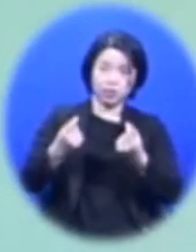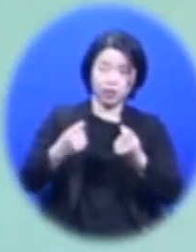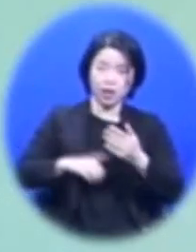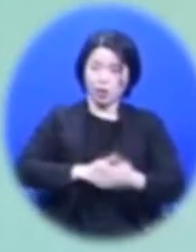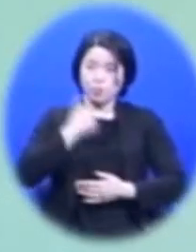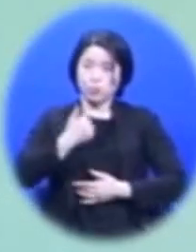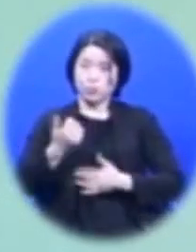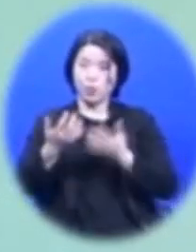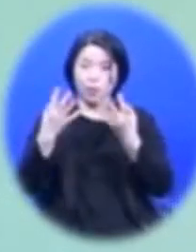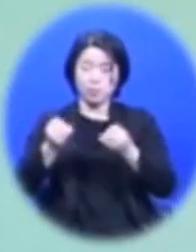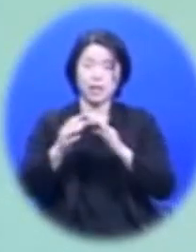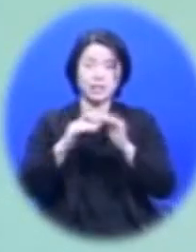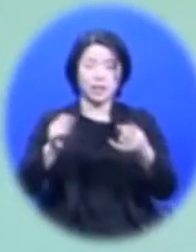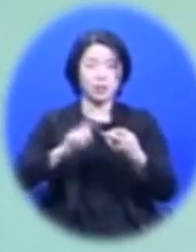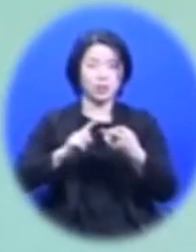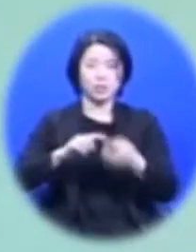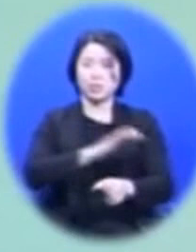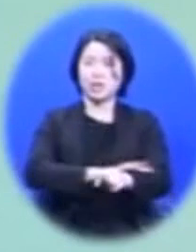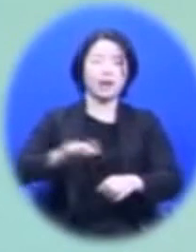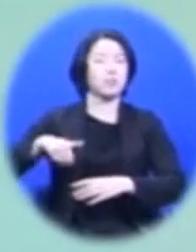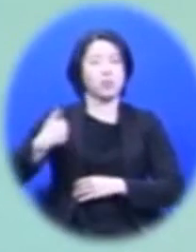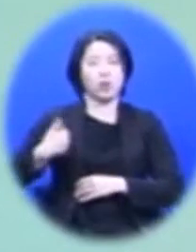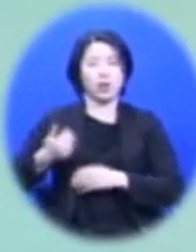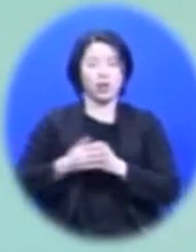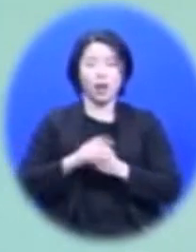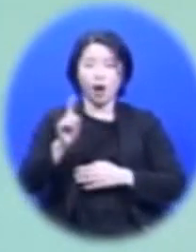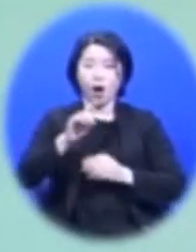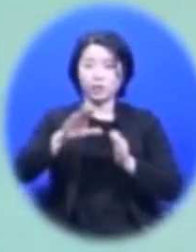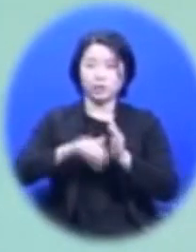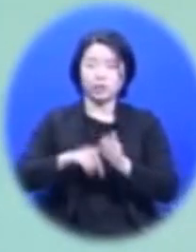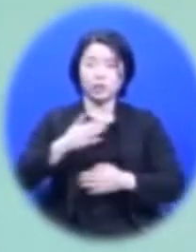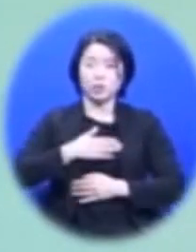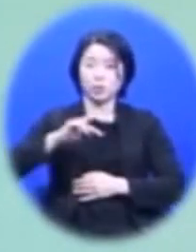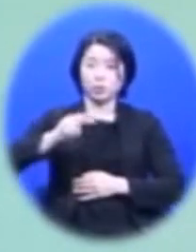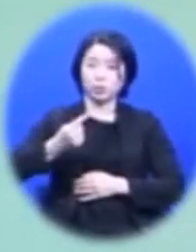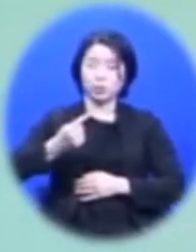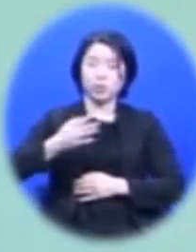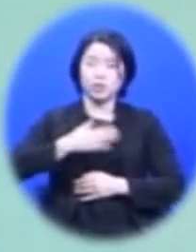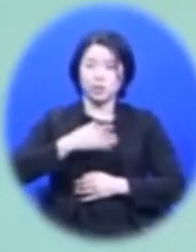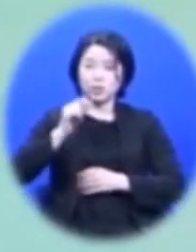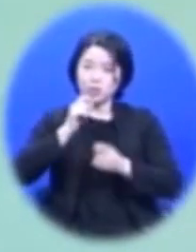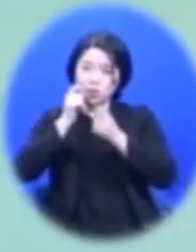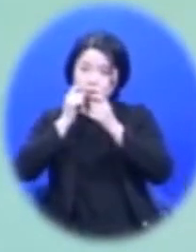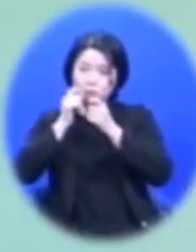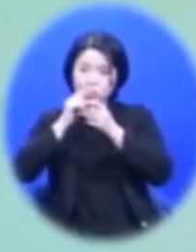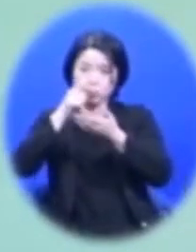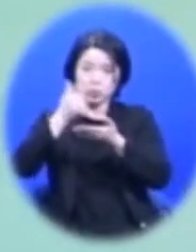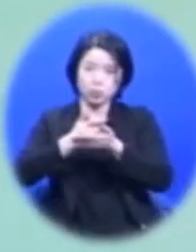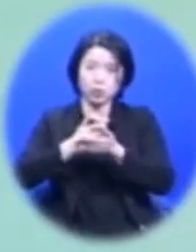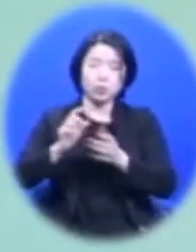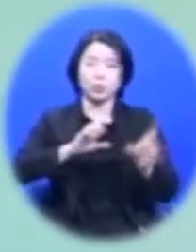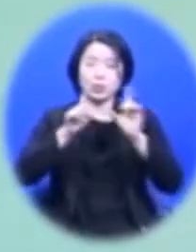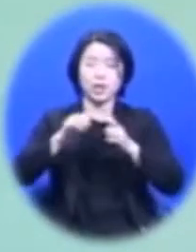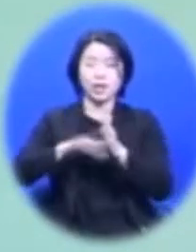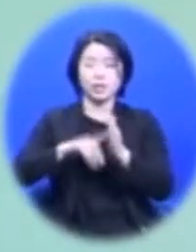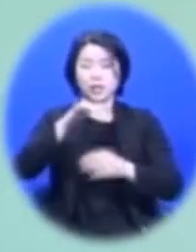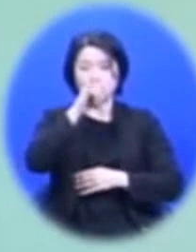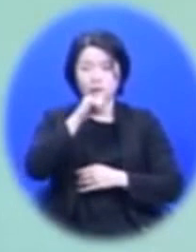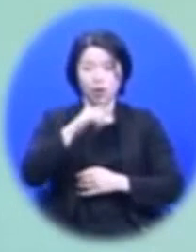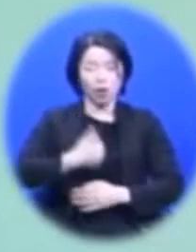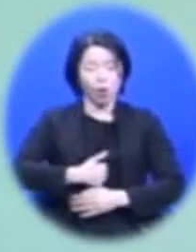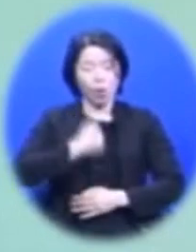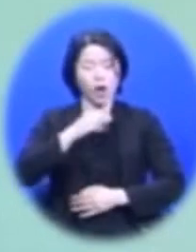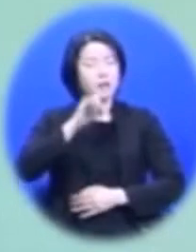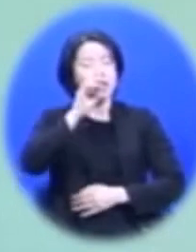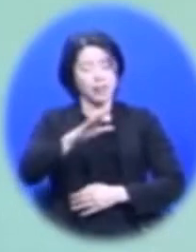많은 사람이라는 것을 잘 모르세요. 어떤 때는 저도 저를 속이고 지낼 때도 있습니다. 화내면 안